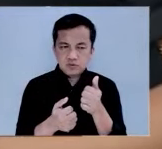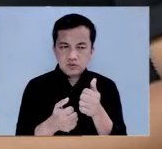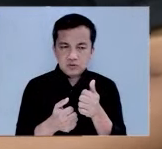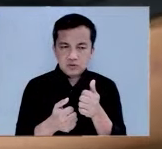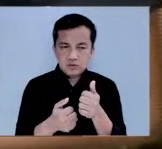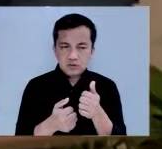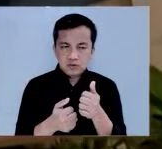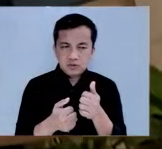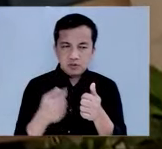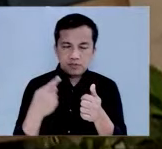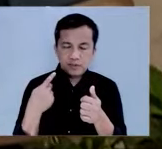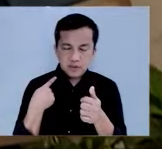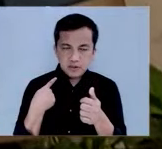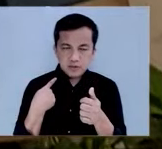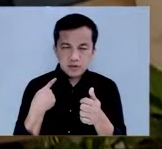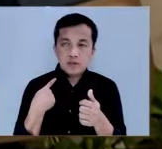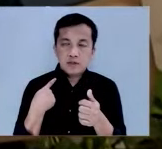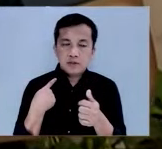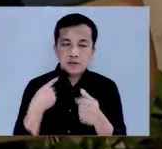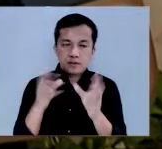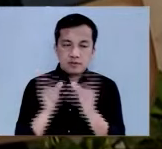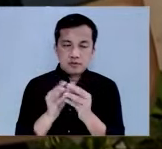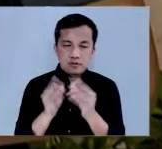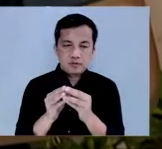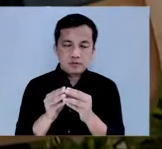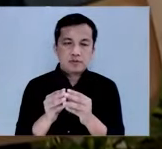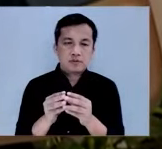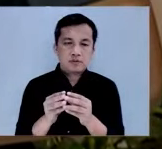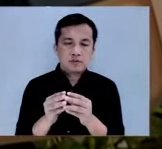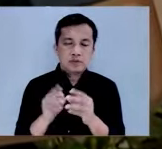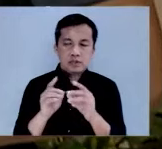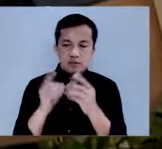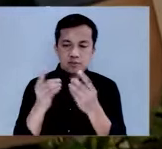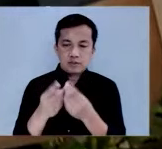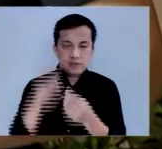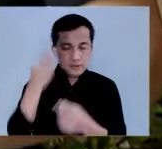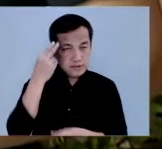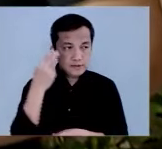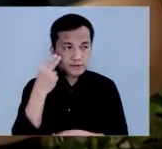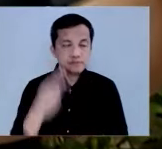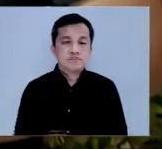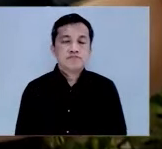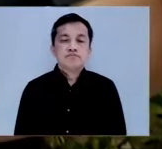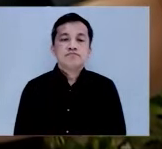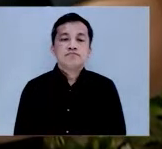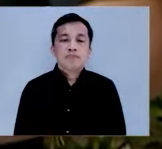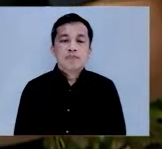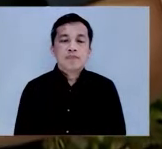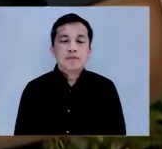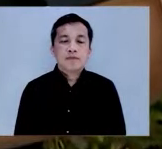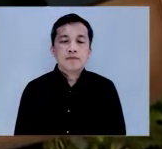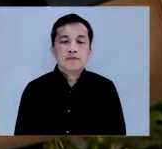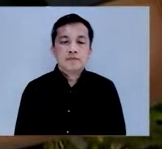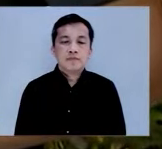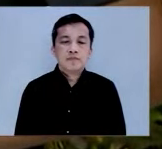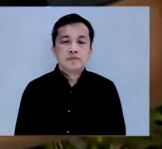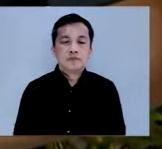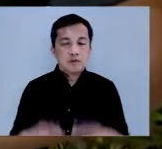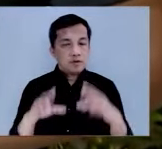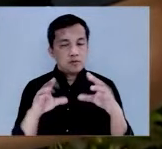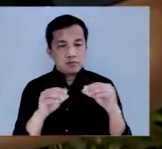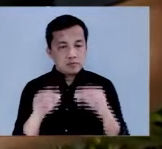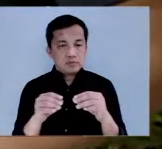kaming um meeting with the depart heads para po mapag-usapan at